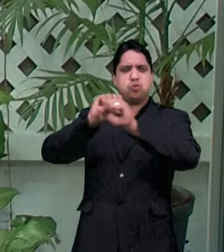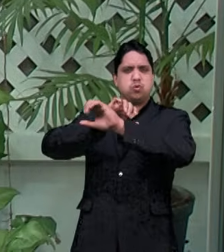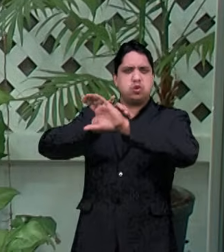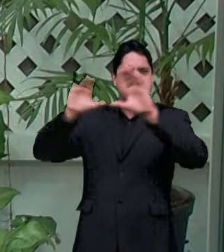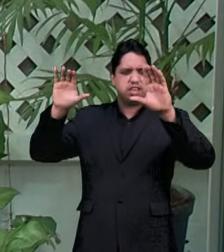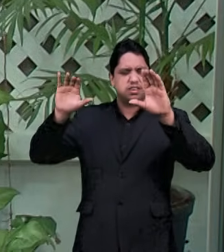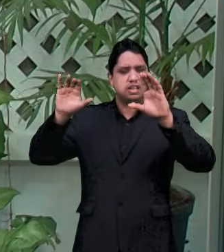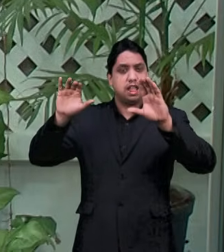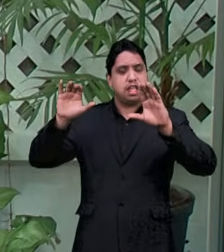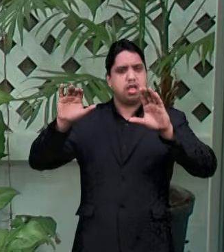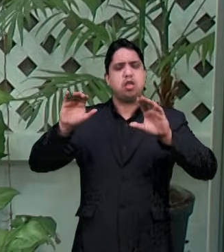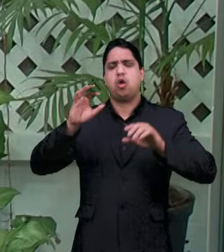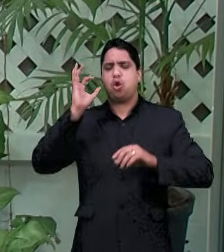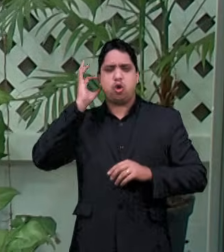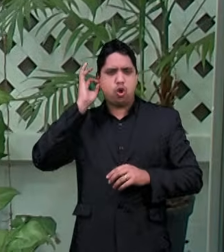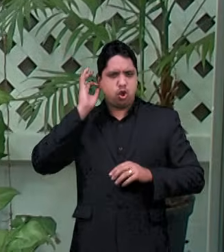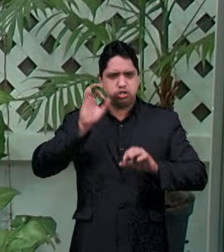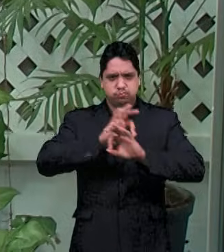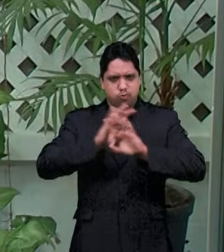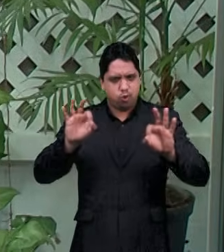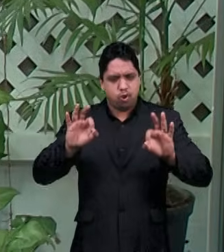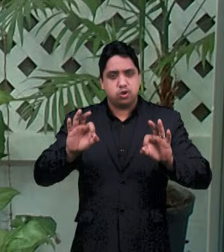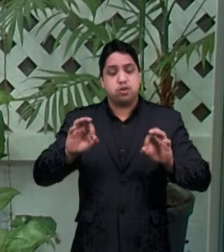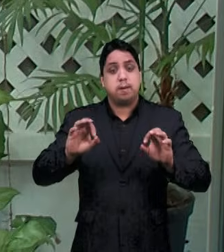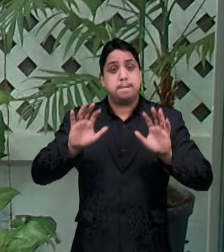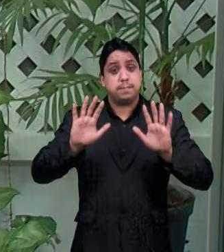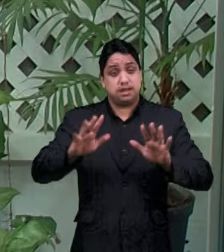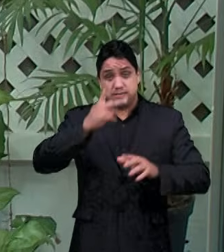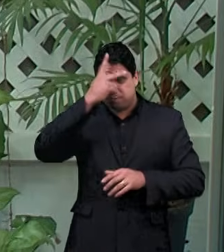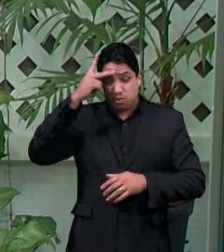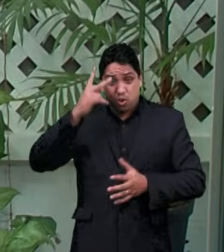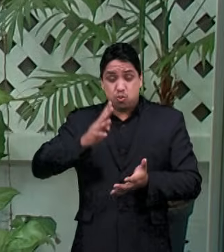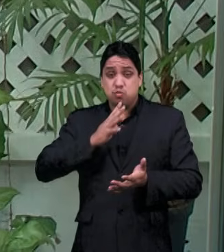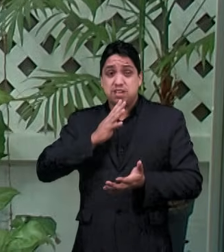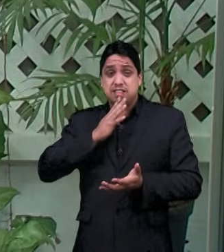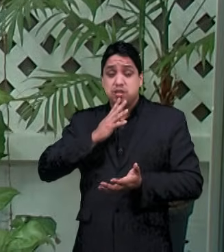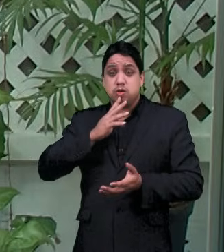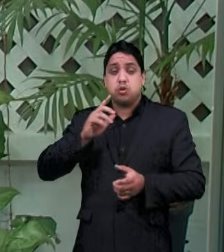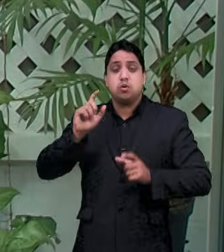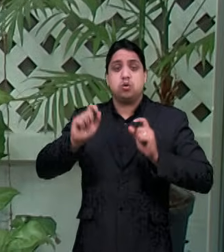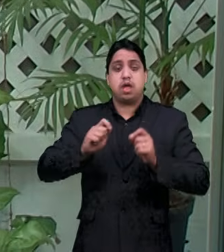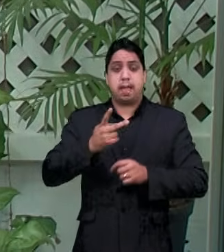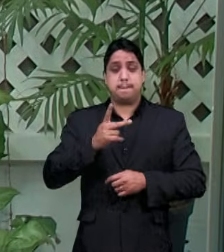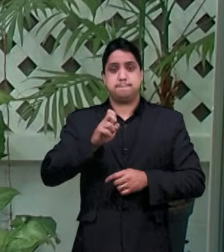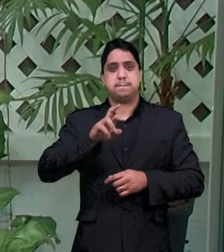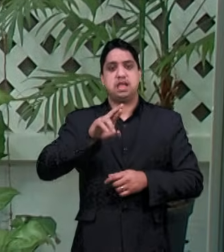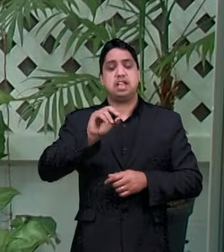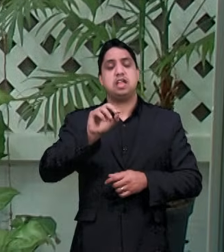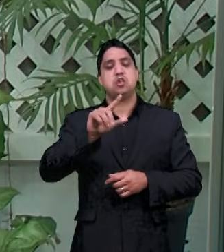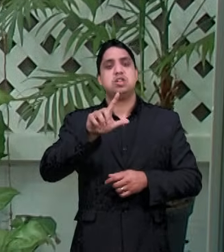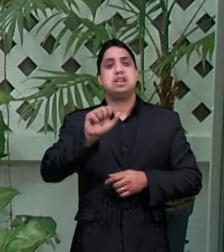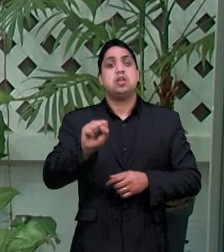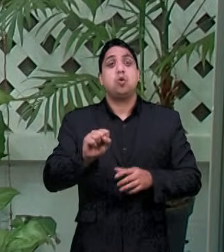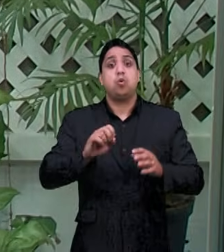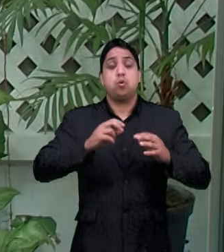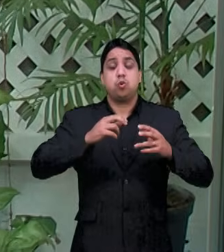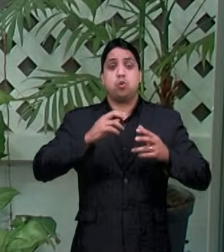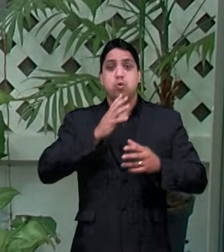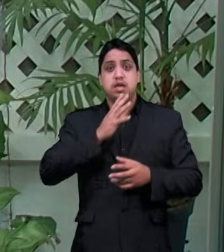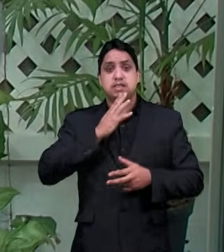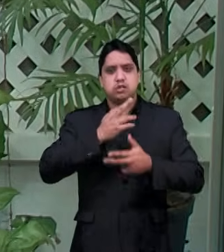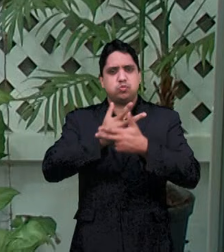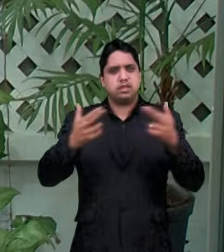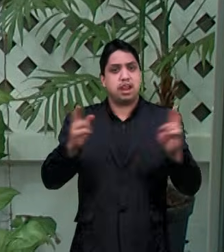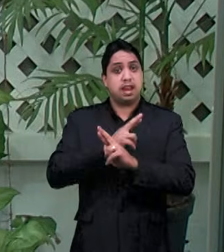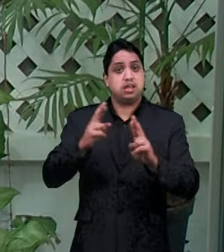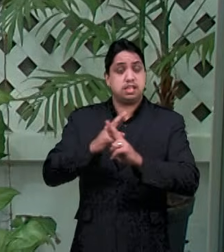Parce que l'homme qui connaît les bonnes perles, c'est parce qu'il connaît les bénédictions du royaume. Quelles sont